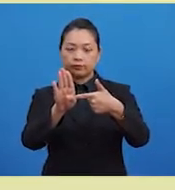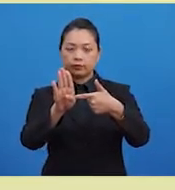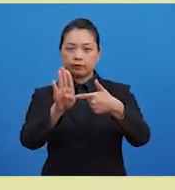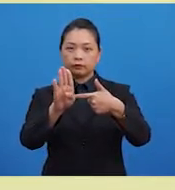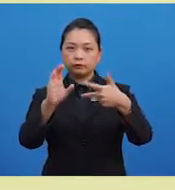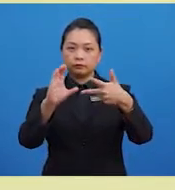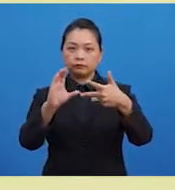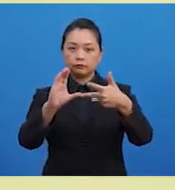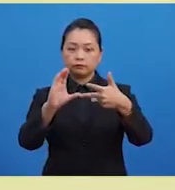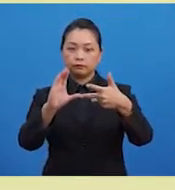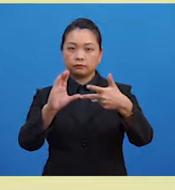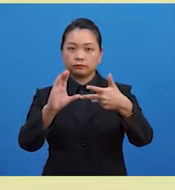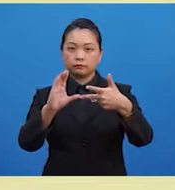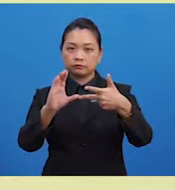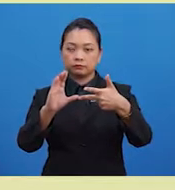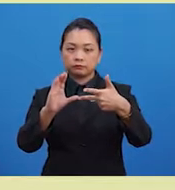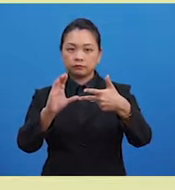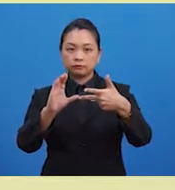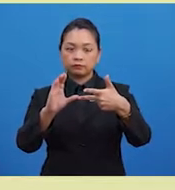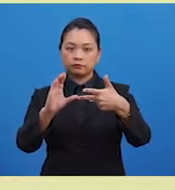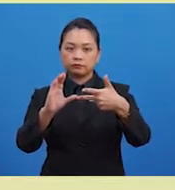83.3%, C.